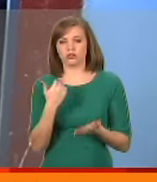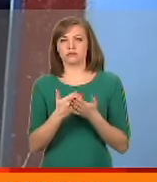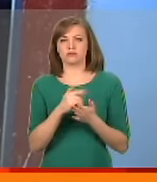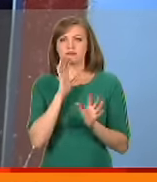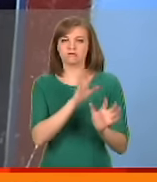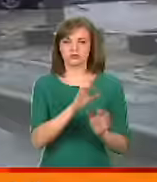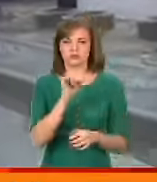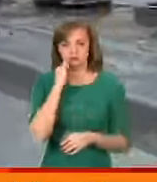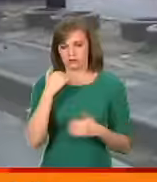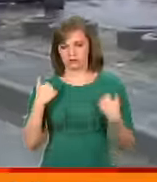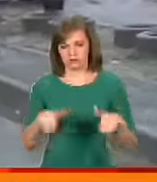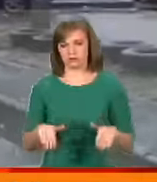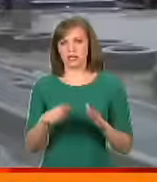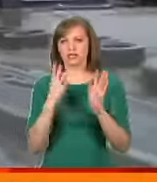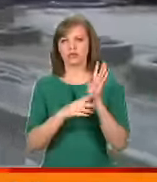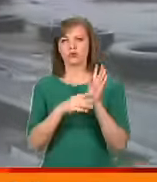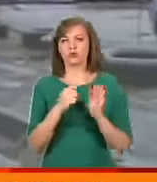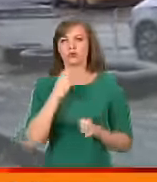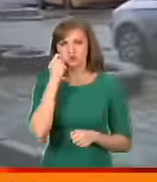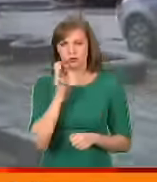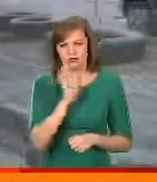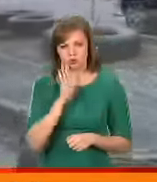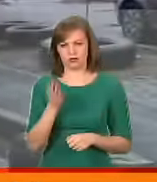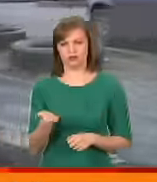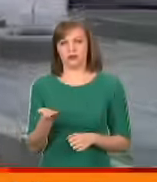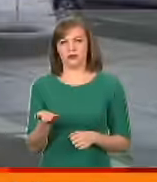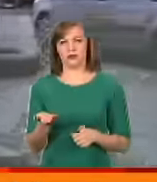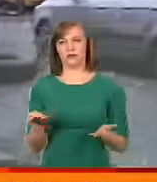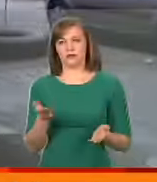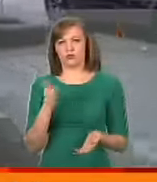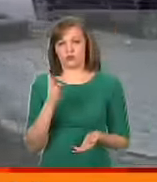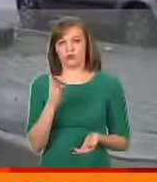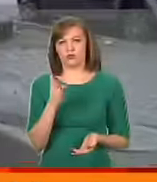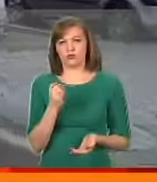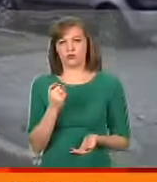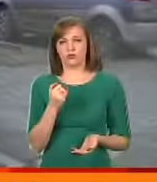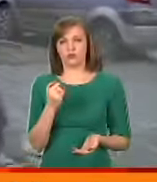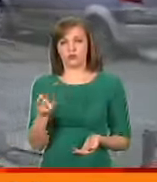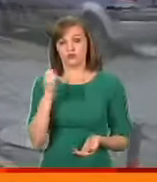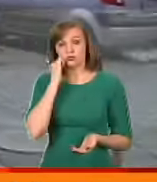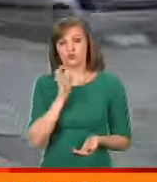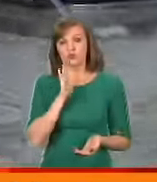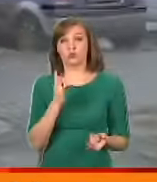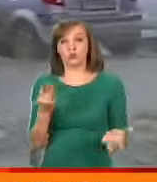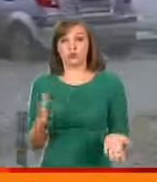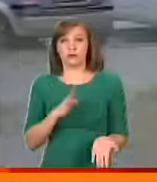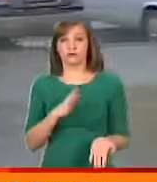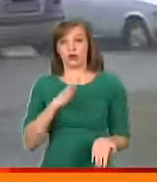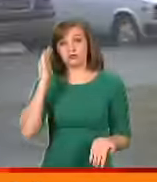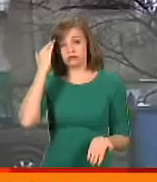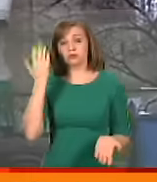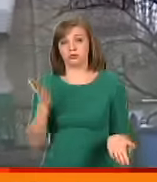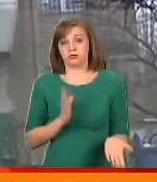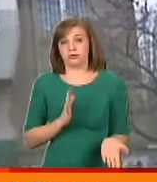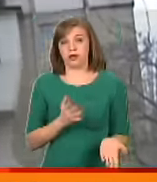цю жінку? Ні. 90 років чоловіку. Вроді би адекватна жінка. Ну, буває іноді, як у пожилих